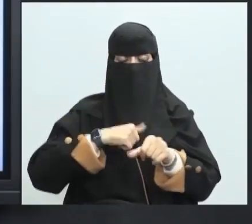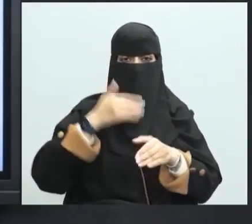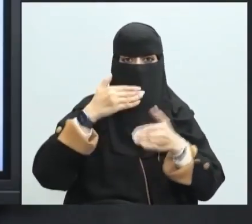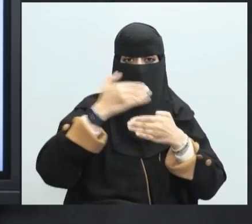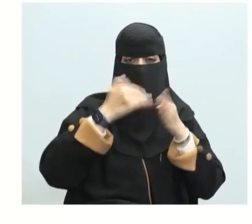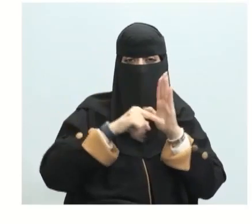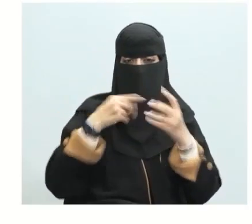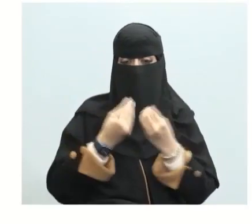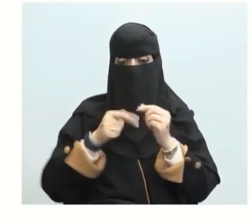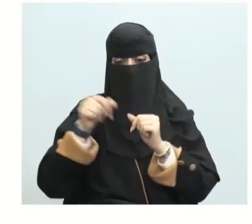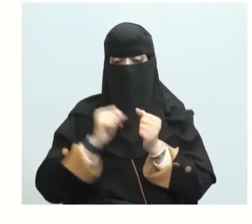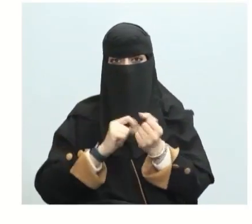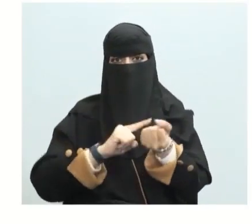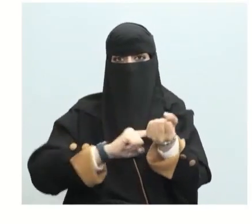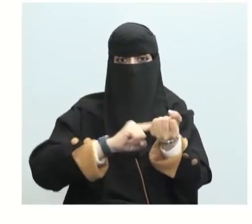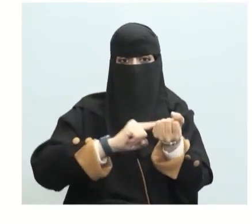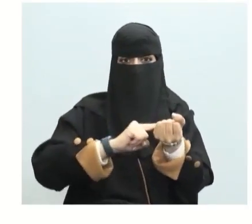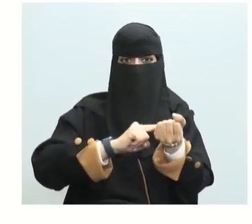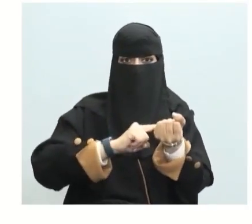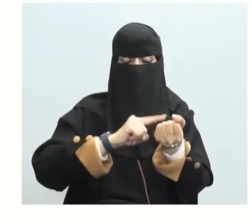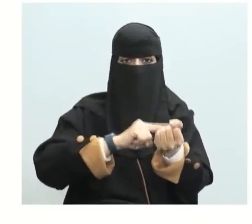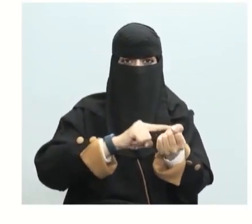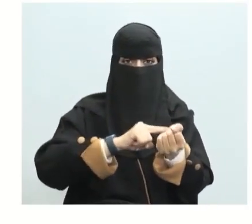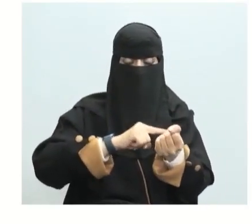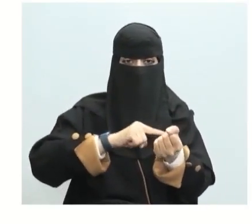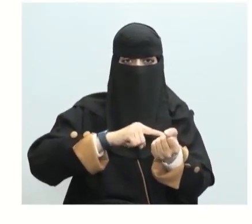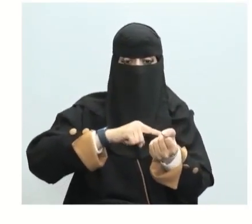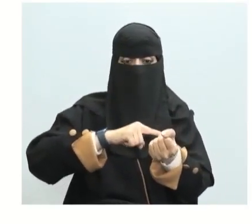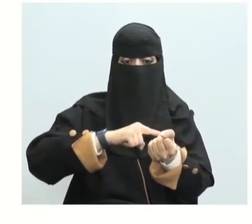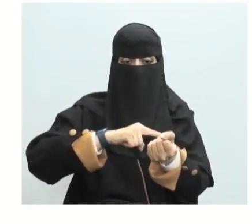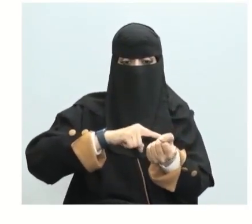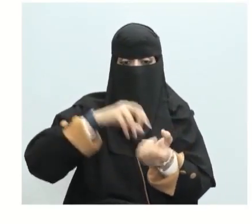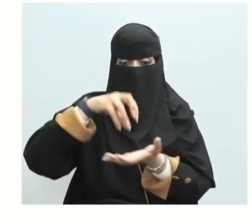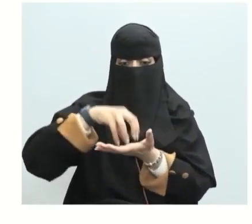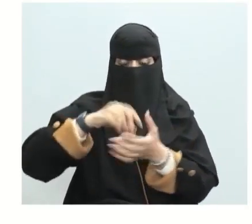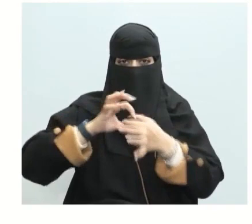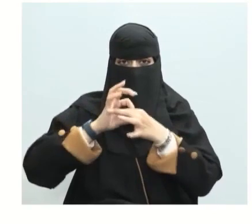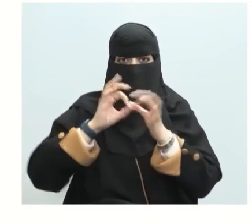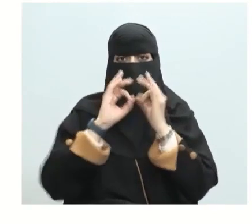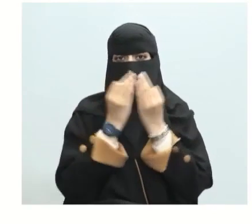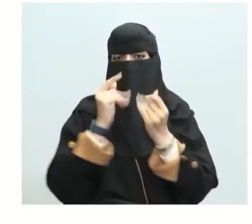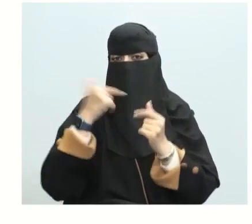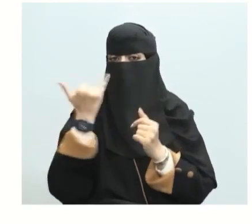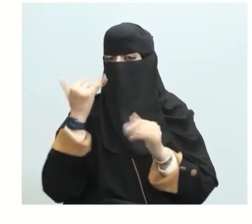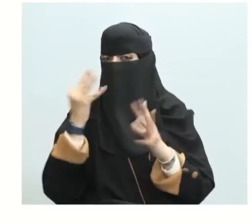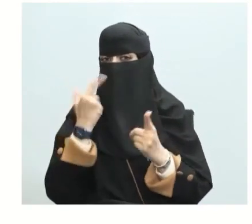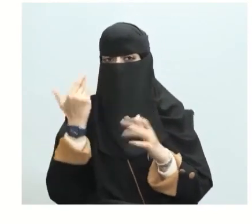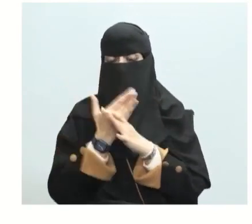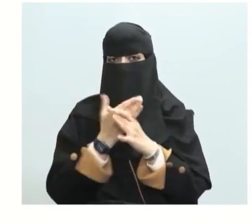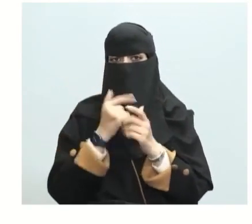مع زملائك ادمان مواقع التواصل الاجتماعي هنا ستذكر المناسبه اهميته